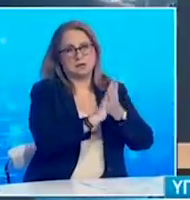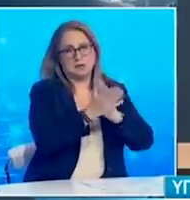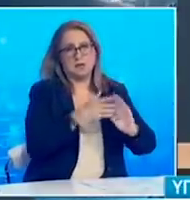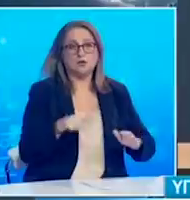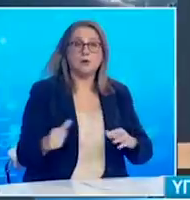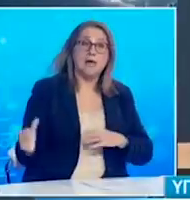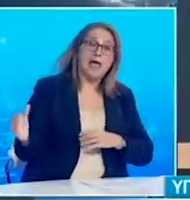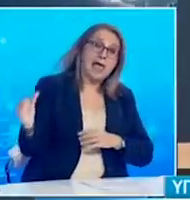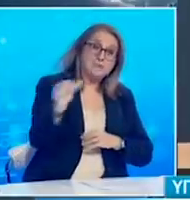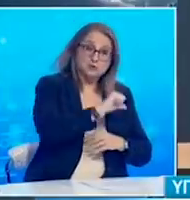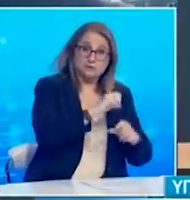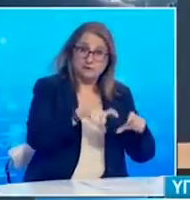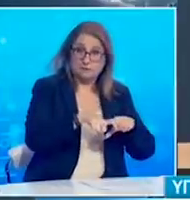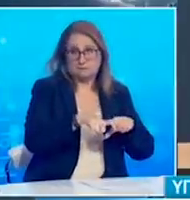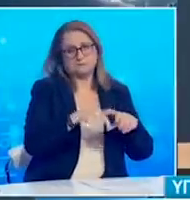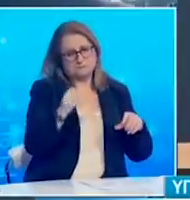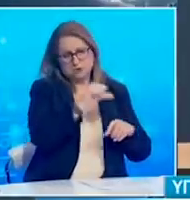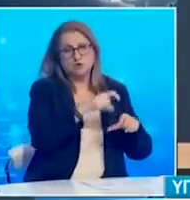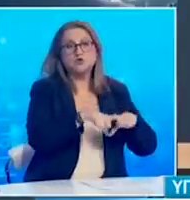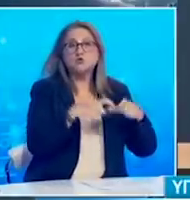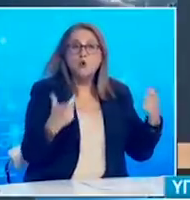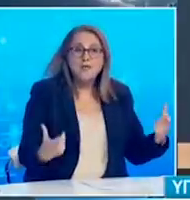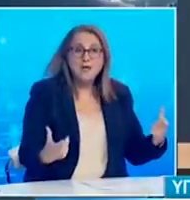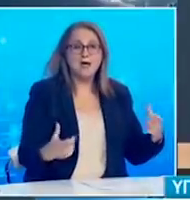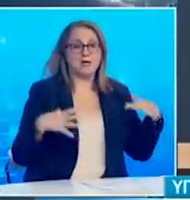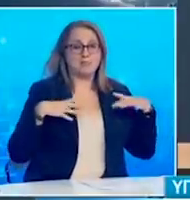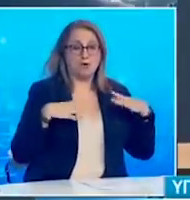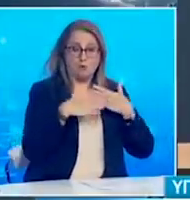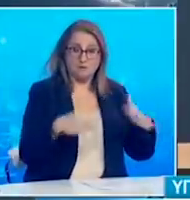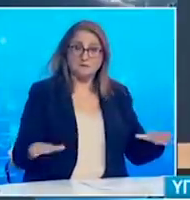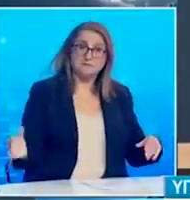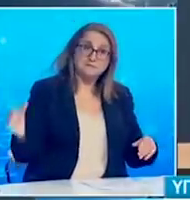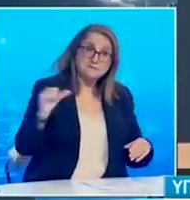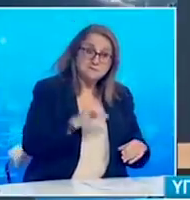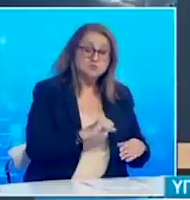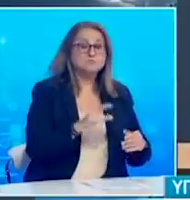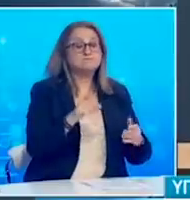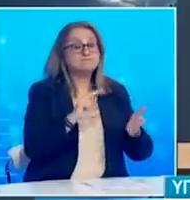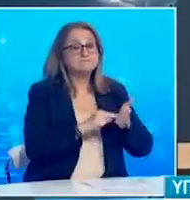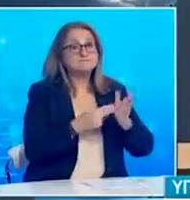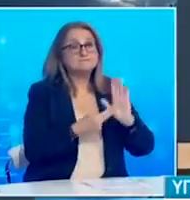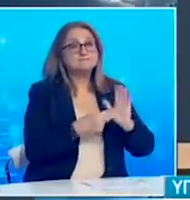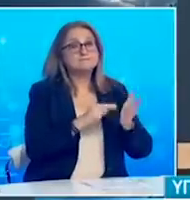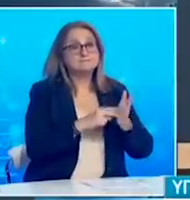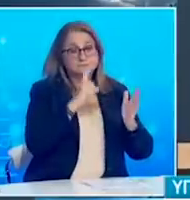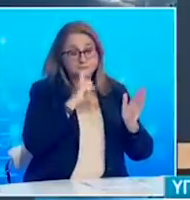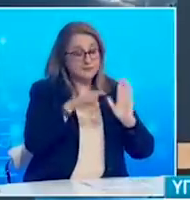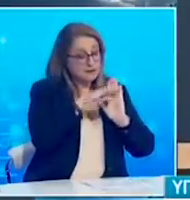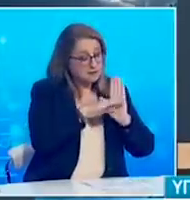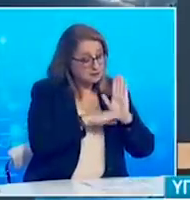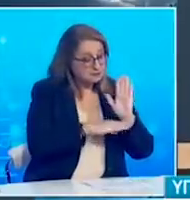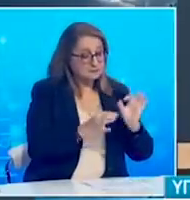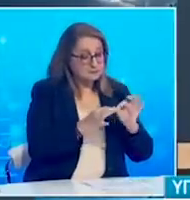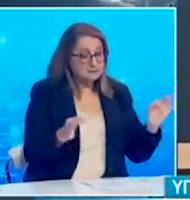διακοπές και η έναρξη σχολικής χρονιάς είναι ένα πολύ κρίσιμο χρονικό διάστημα και απαιτεί τη τήρηση των κανόνων, οι οποίοι πλέον είναι γνωστοί σε όλους. Τήρηση